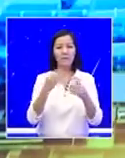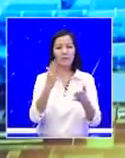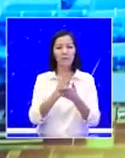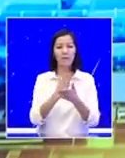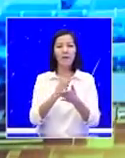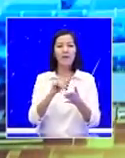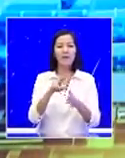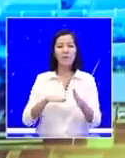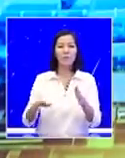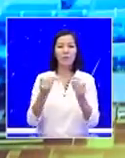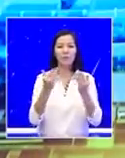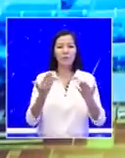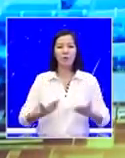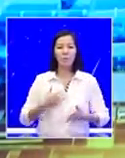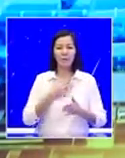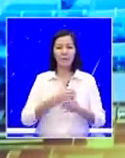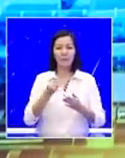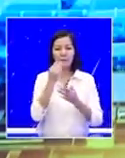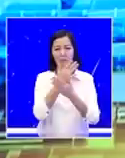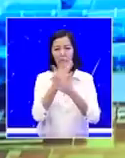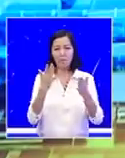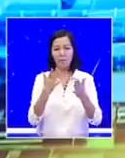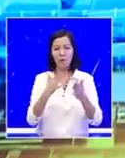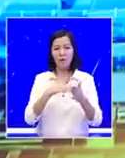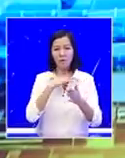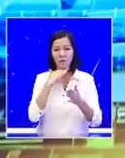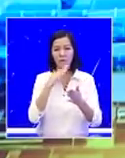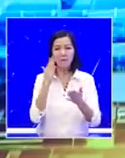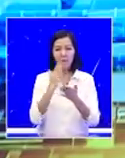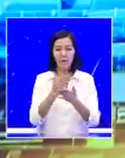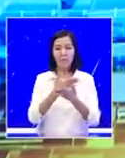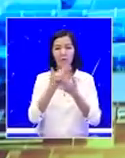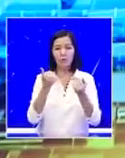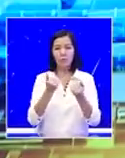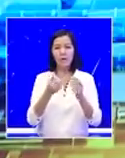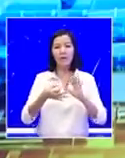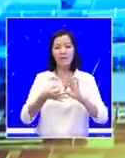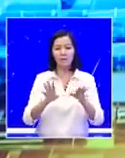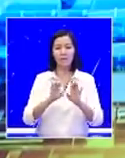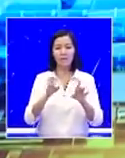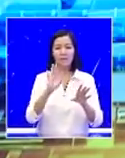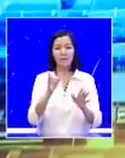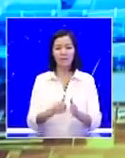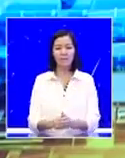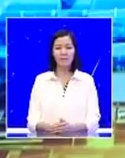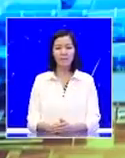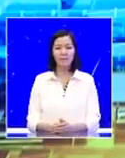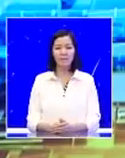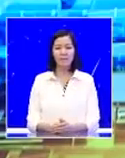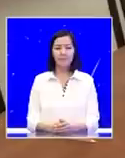жеткізді. Іле өңірінде бүгінде әлеуметтік маңызды азық-түлік қоры жеткілікті ме? Базардағы баға қалай? Тілшіміз біліп